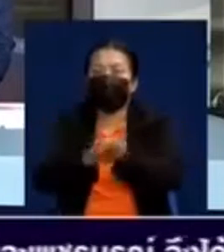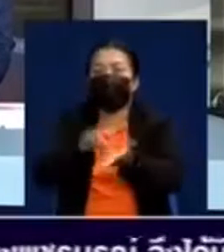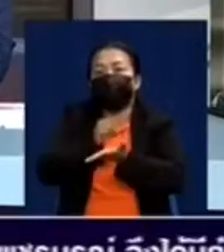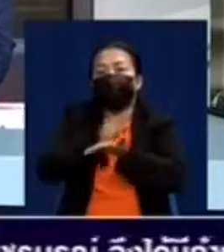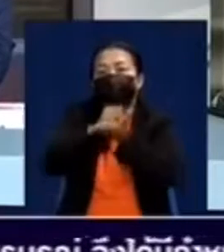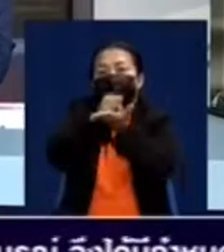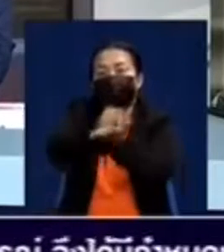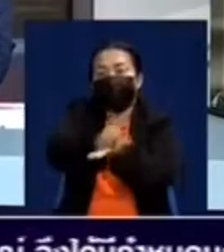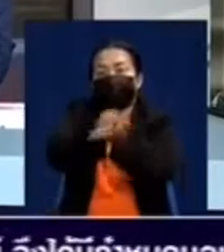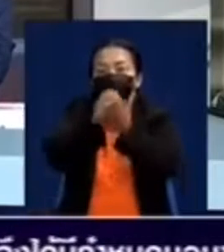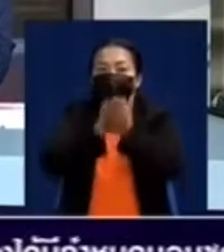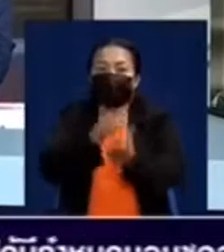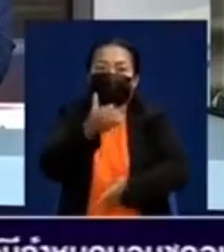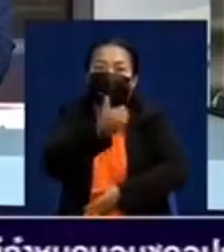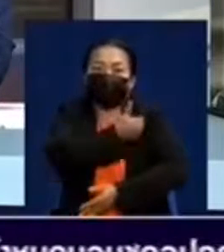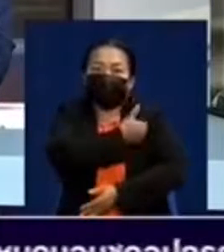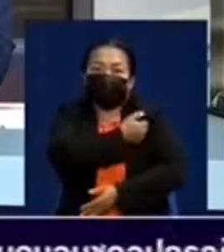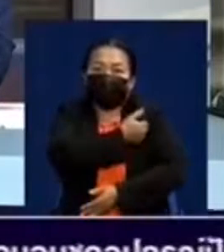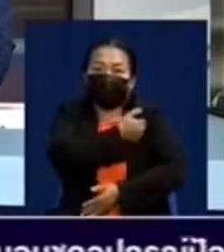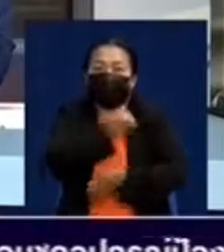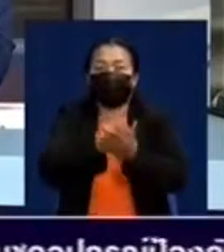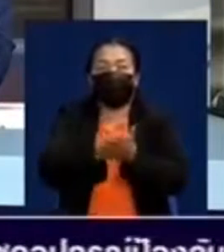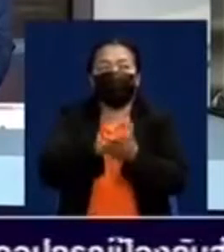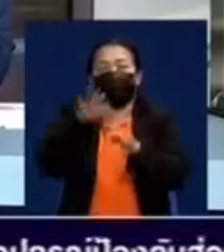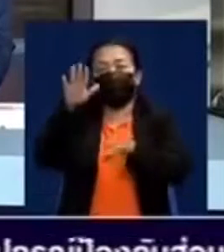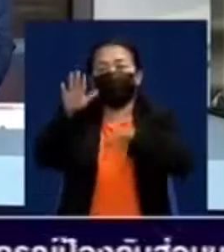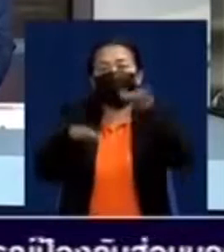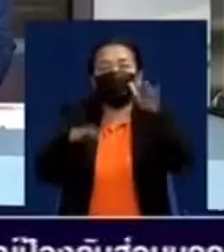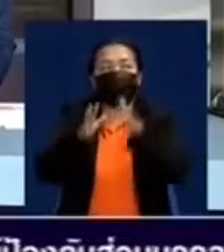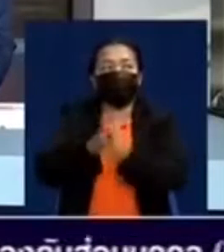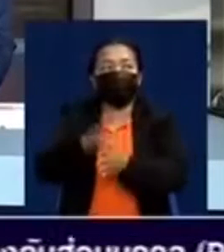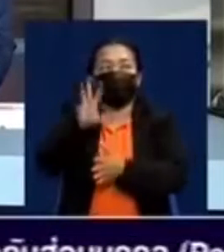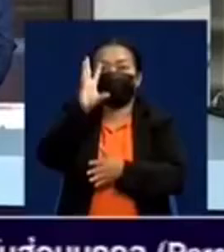ว่า 63% ครับที่จังหวัดเพชรบูรณ์นะครับ